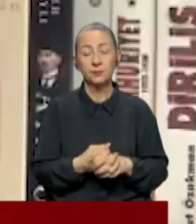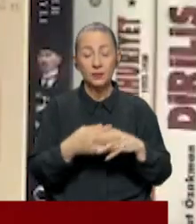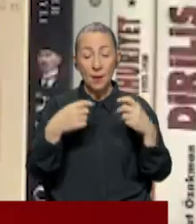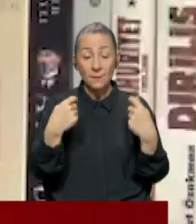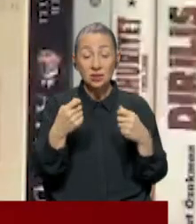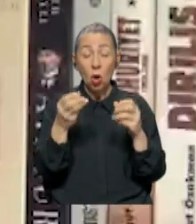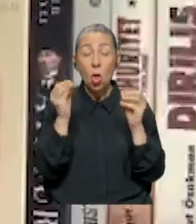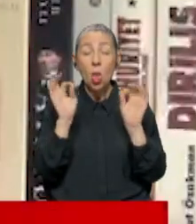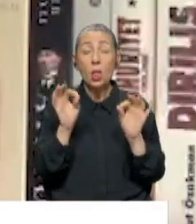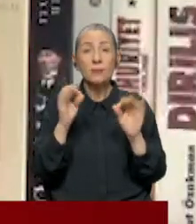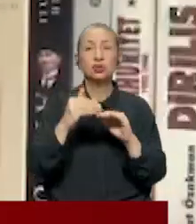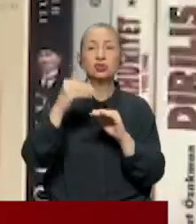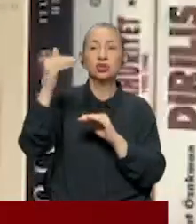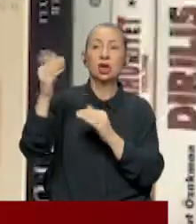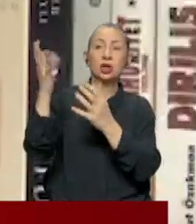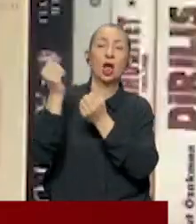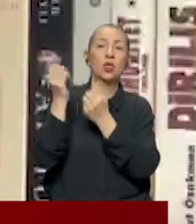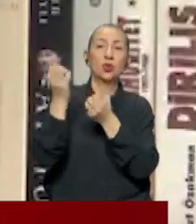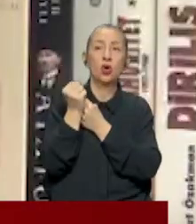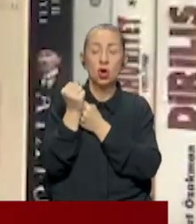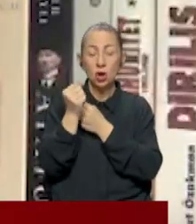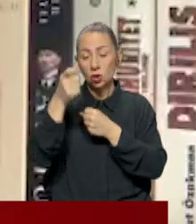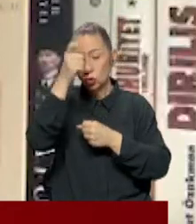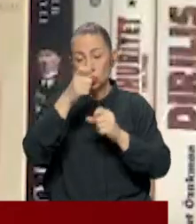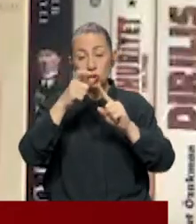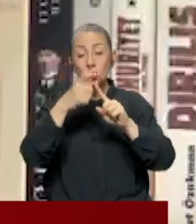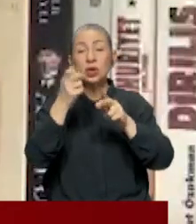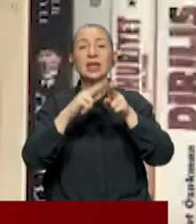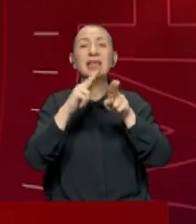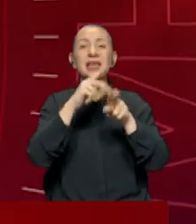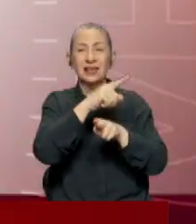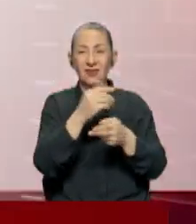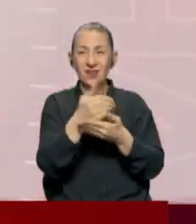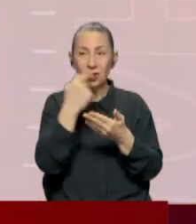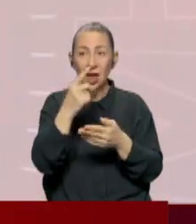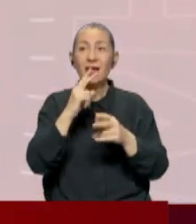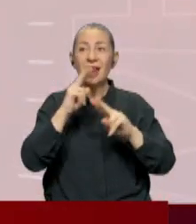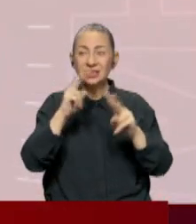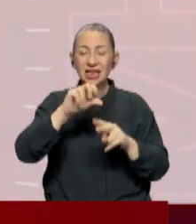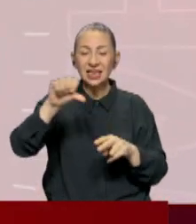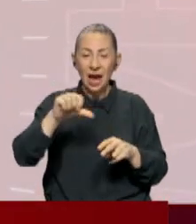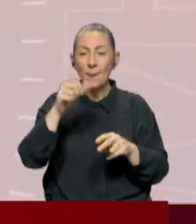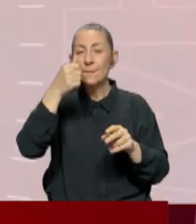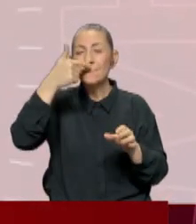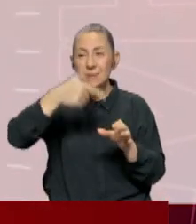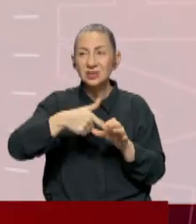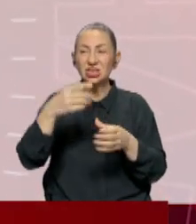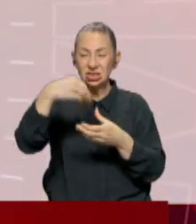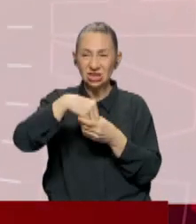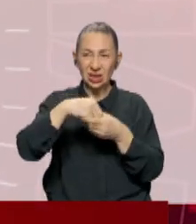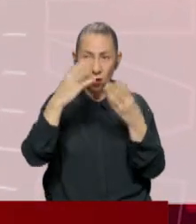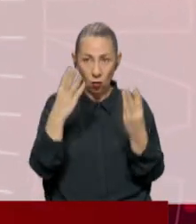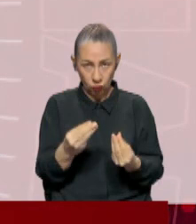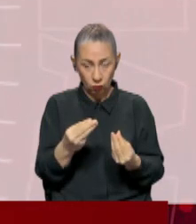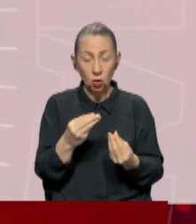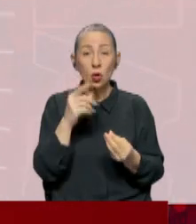Girdilerin önemli bir bölümü dışarıdan ithal ediliyor. Türkiye İstatistik Kurumu verilerine göre enerji ve yağlar, yani mazotun da içerisinde